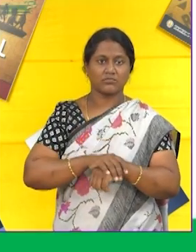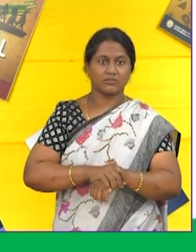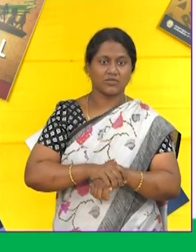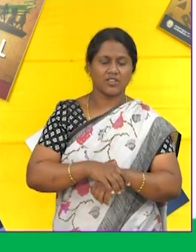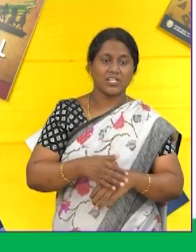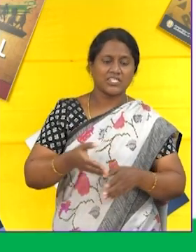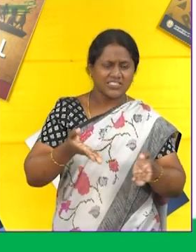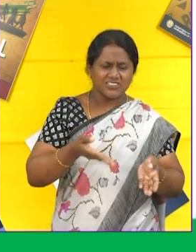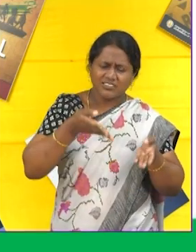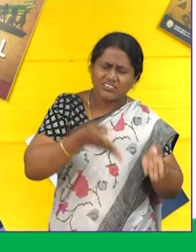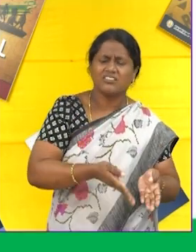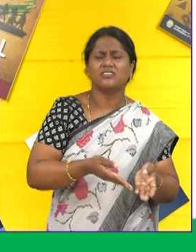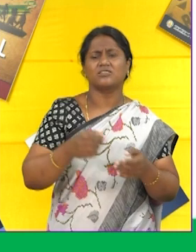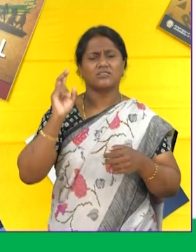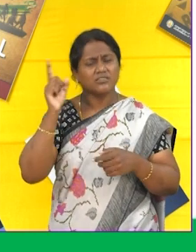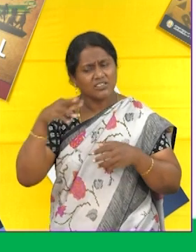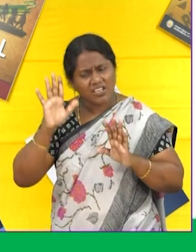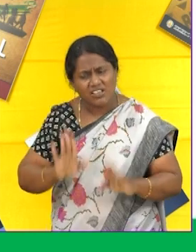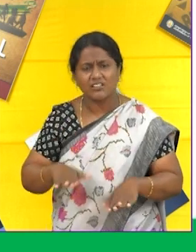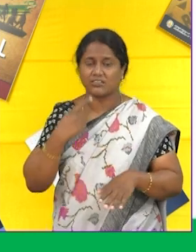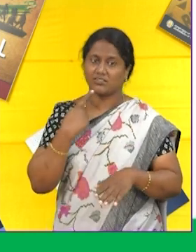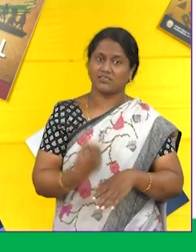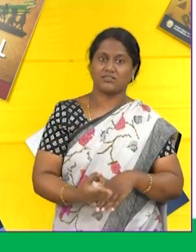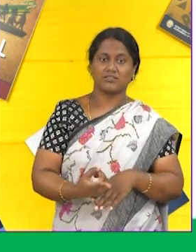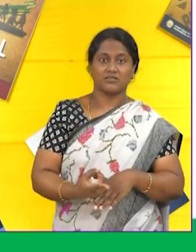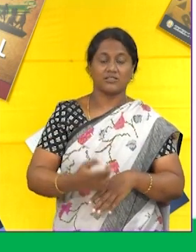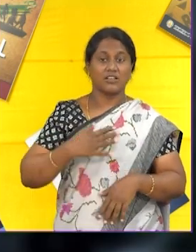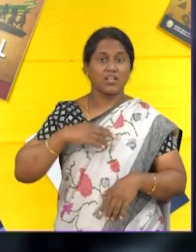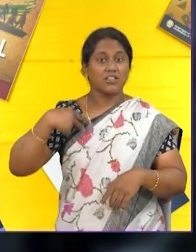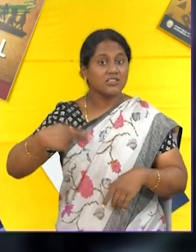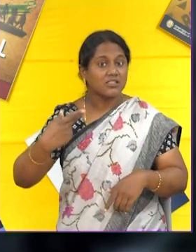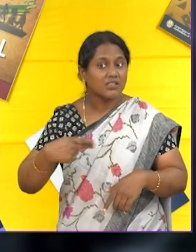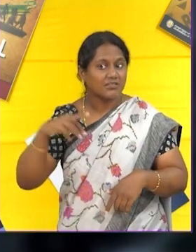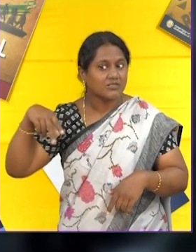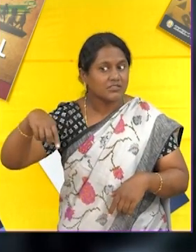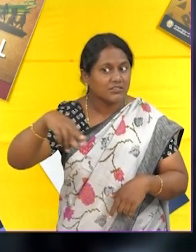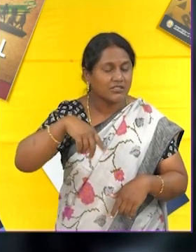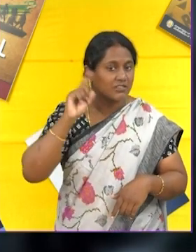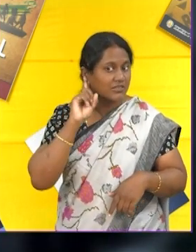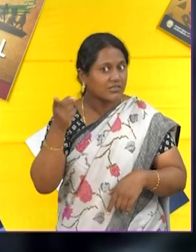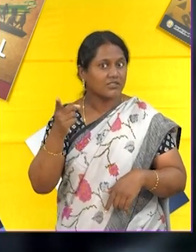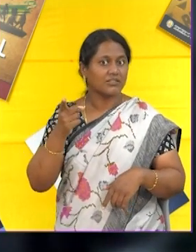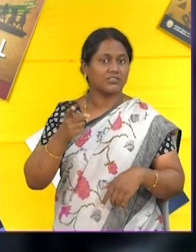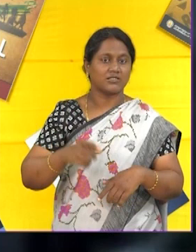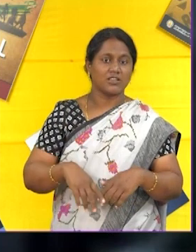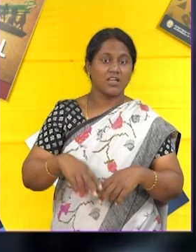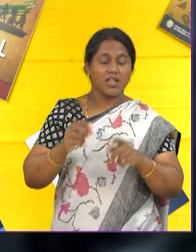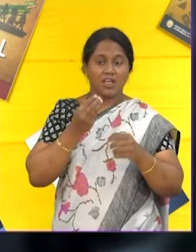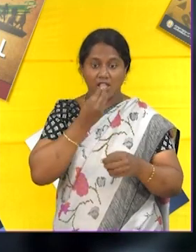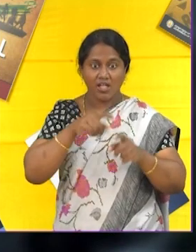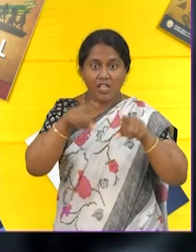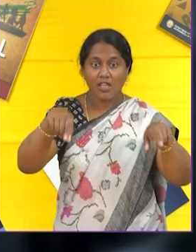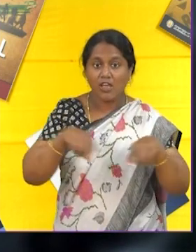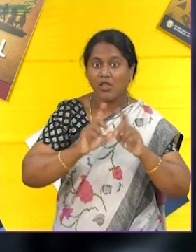ஏதோ இருக்குது அப்படின்னு I said. Instantly the steps began again. திரும்ப அந்த ஸ்டெப்ஸ் சத்தம் கேட்டுச்சு. டைனிங் ரூமை